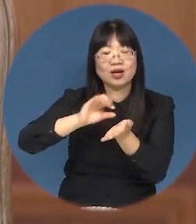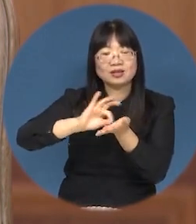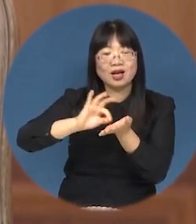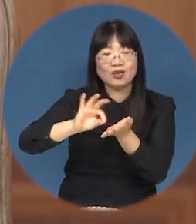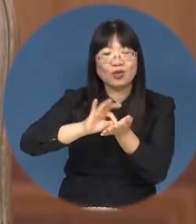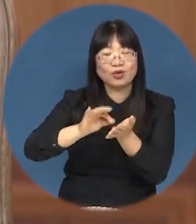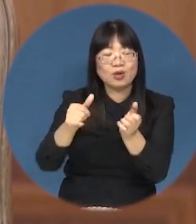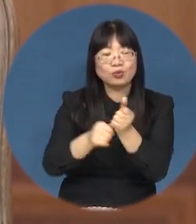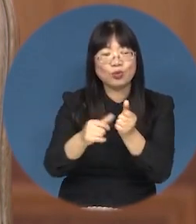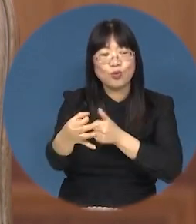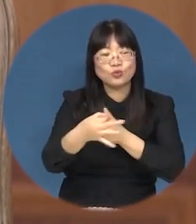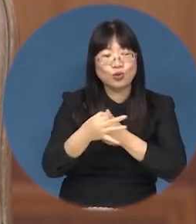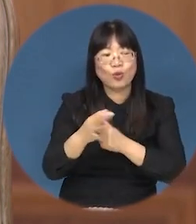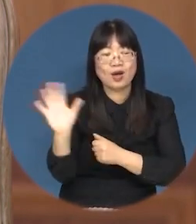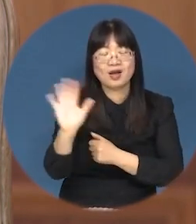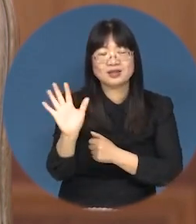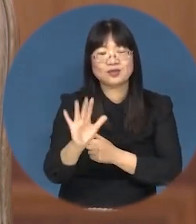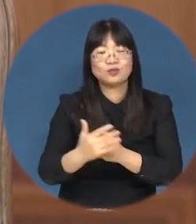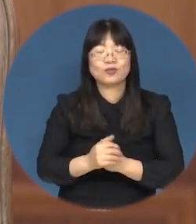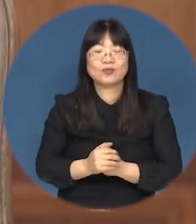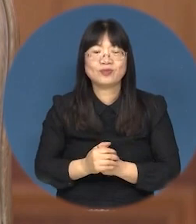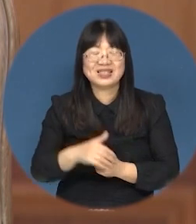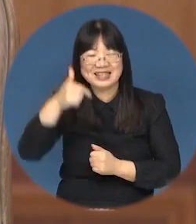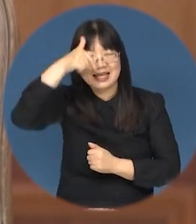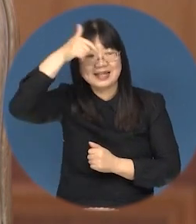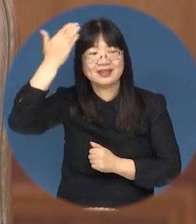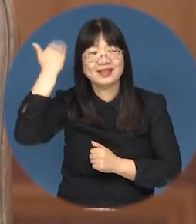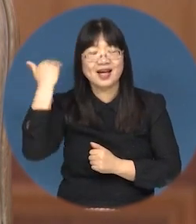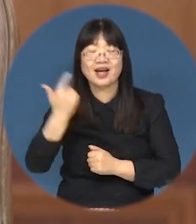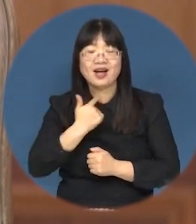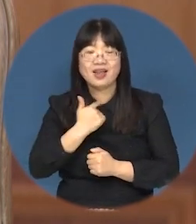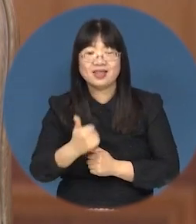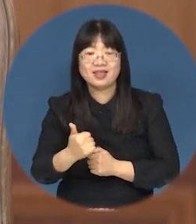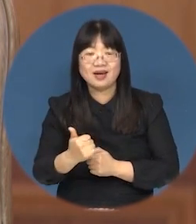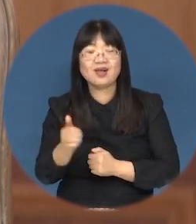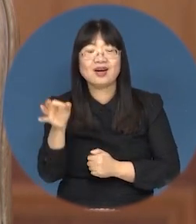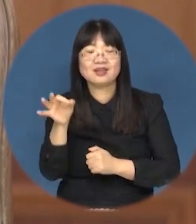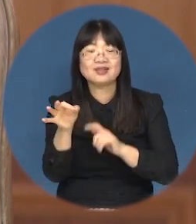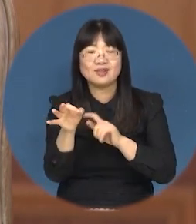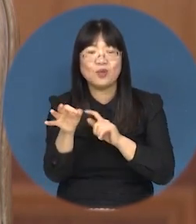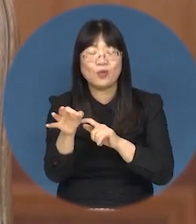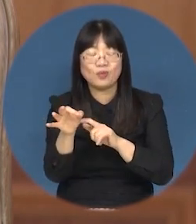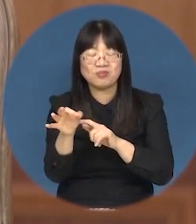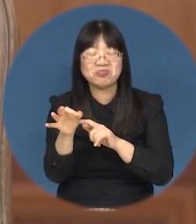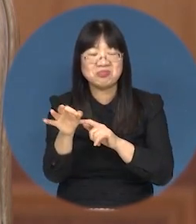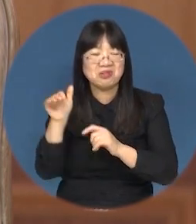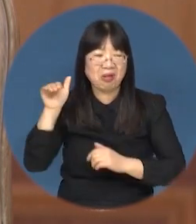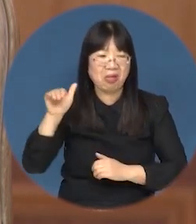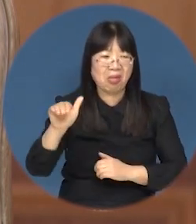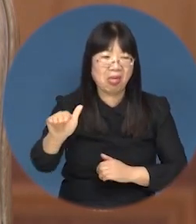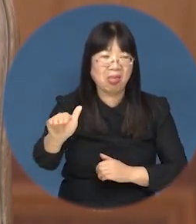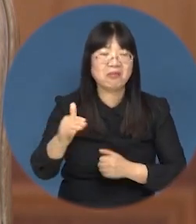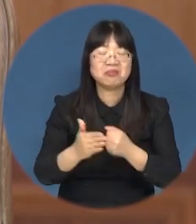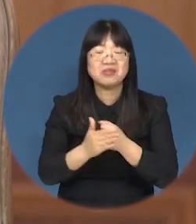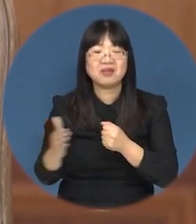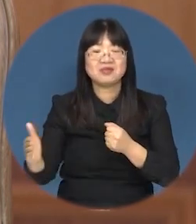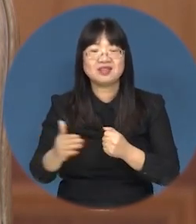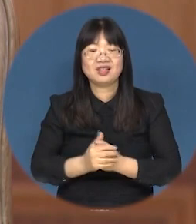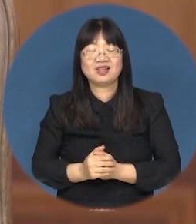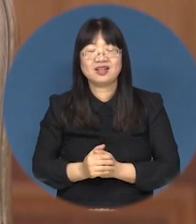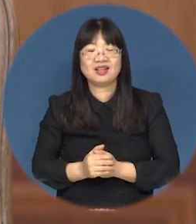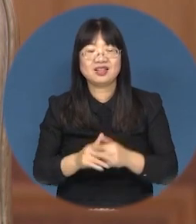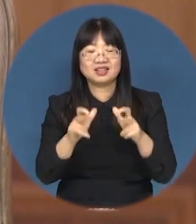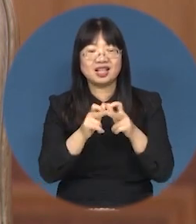그 보조를 해주는 게 아니고 이제 예전에 해줬던 그런 가격이 정체되어 있는 금액이죠. 그래서 사실은